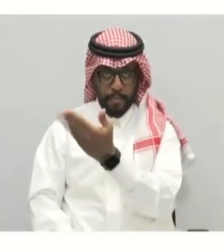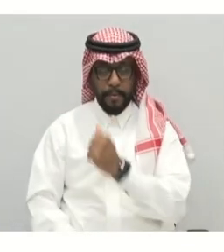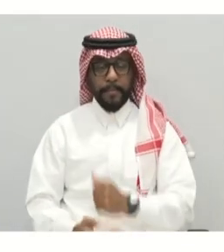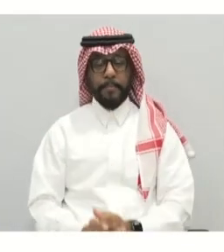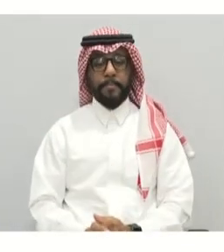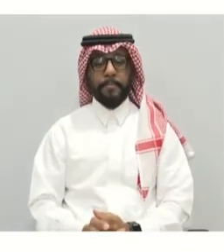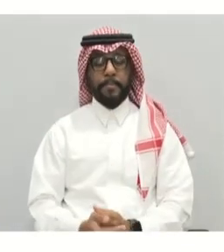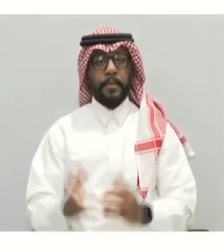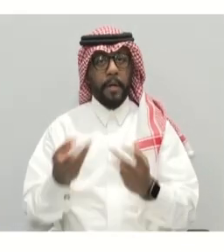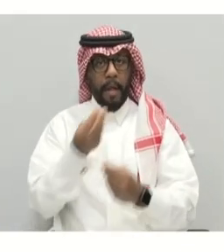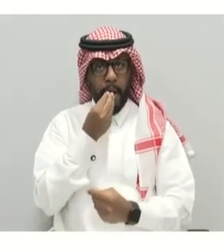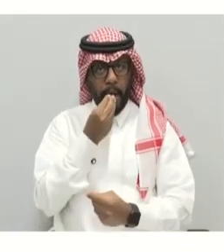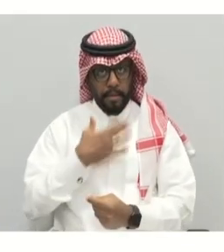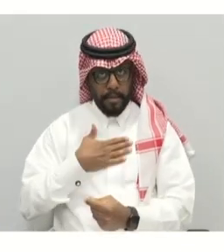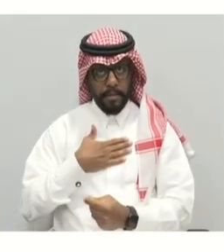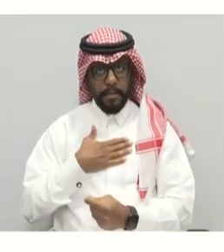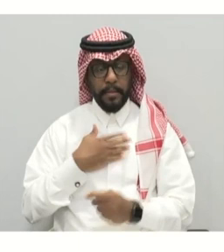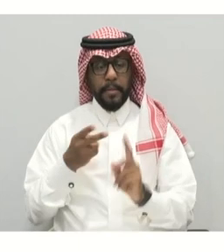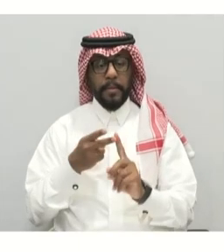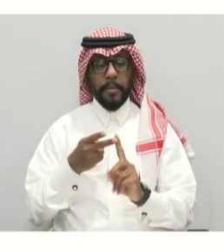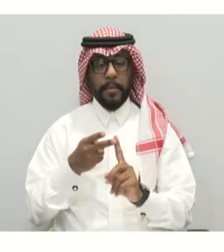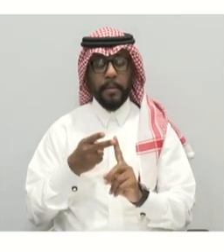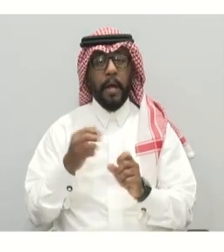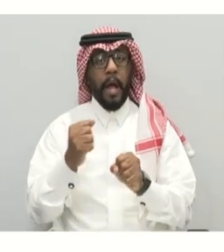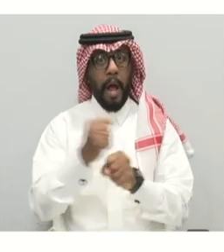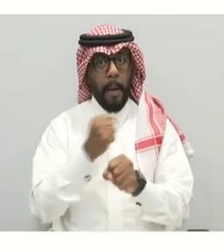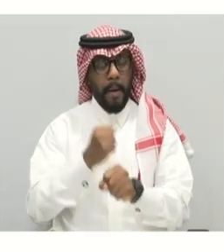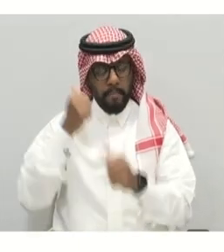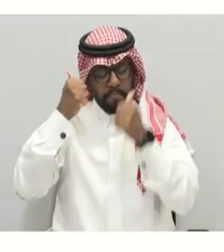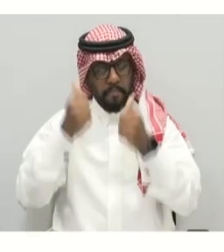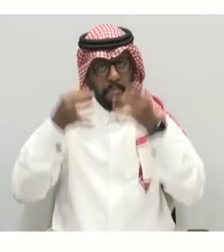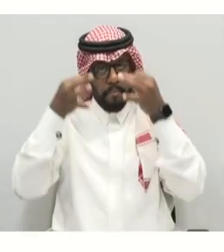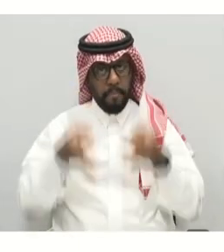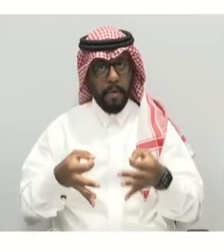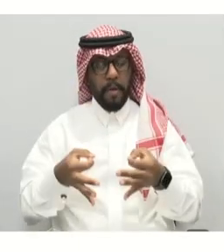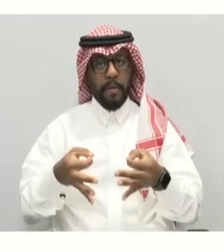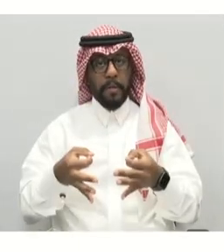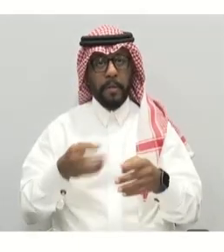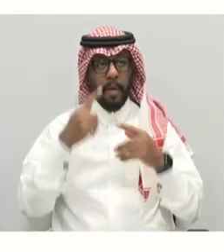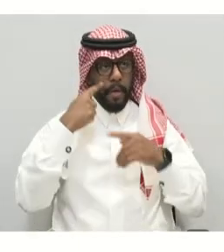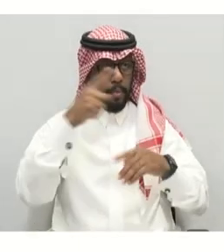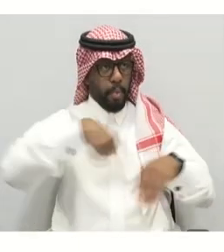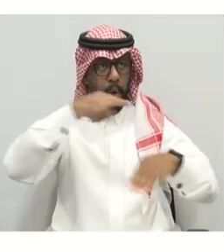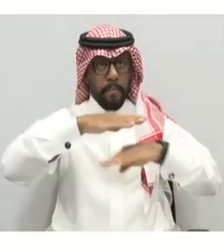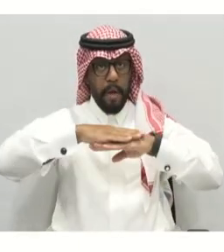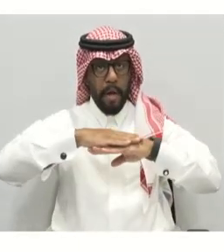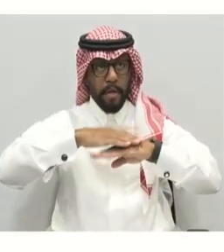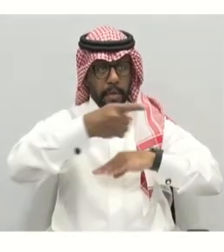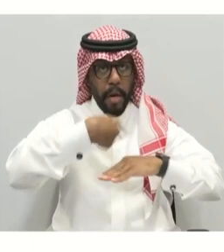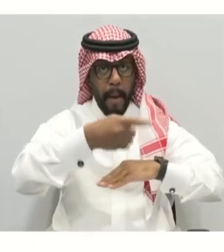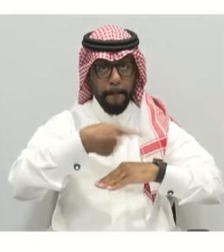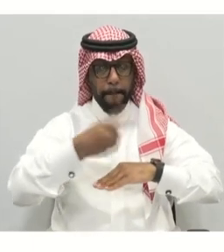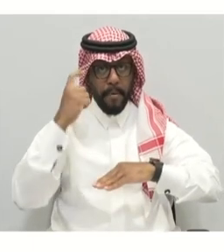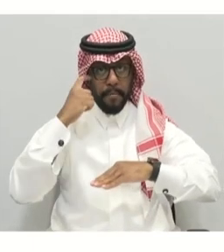الحصول على تغذيه العمل بجد احترام الاخرين الحصول على